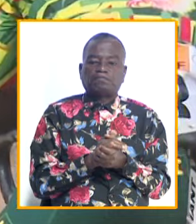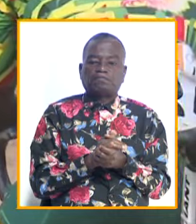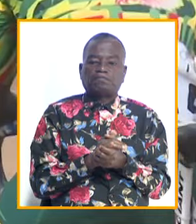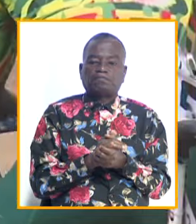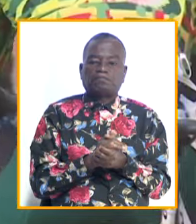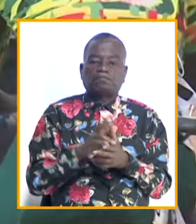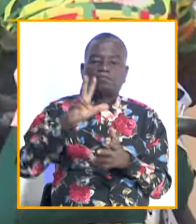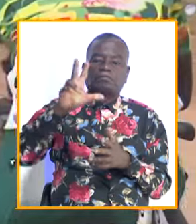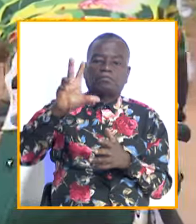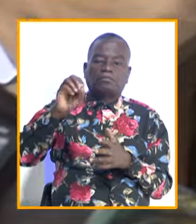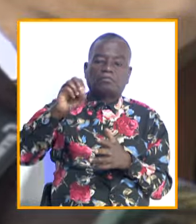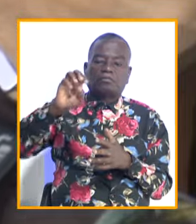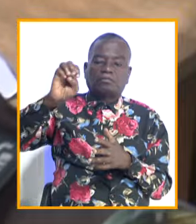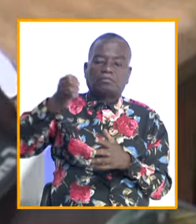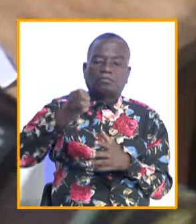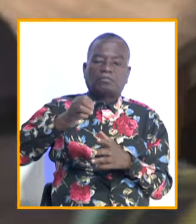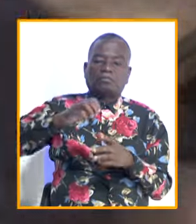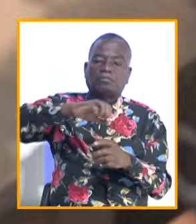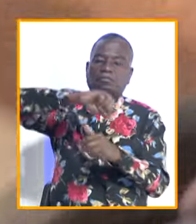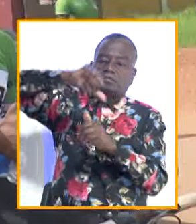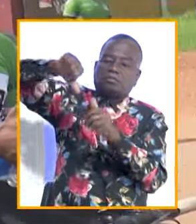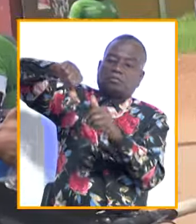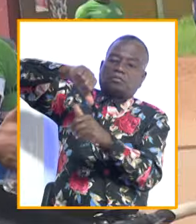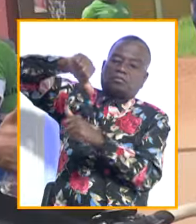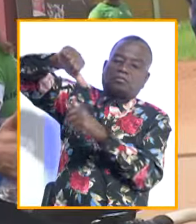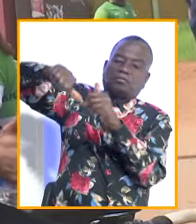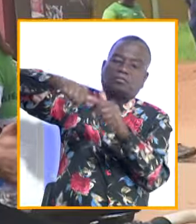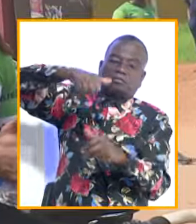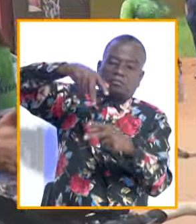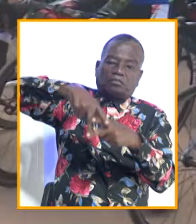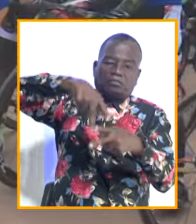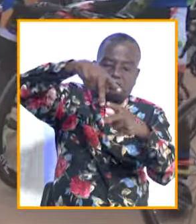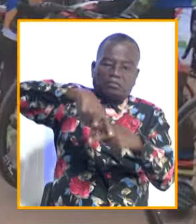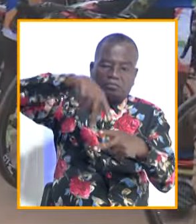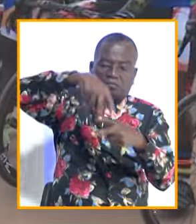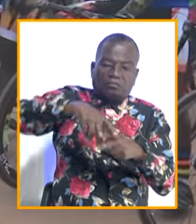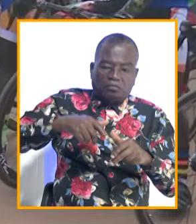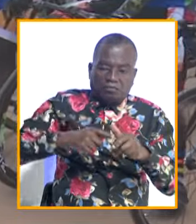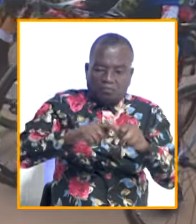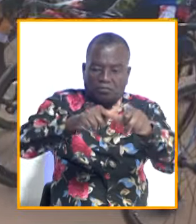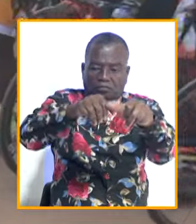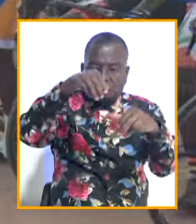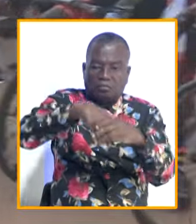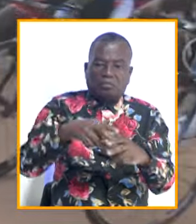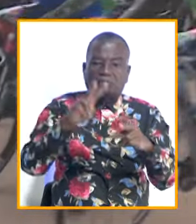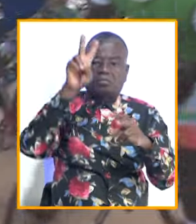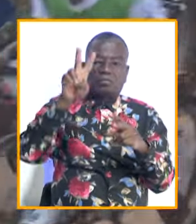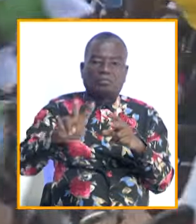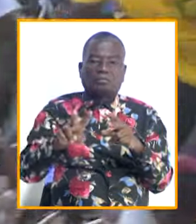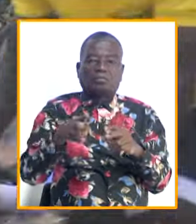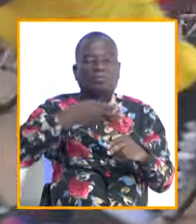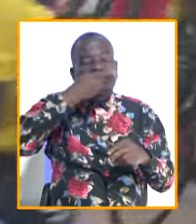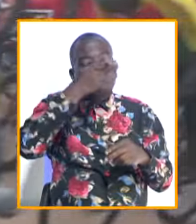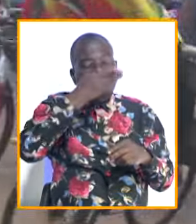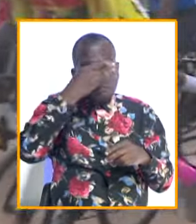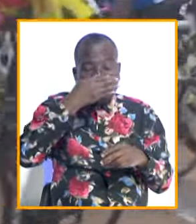Le 30e Tour cycliste de Côte d'Ivoire poursuit sa trajectoire dans le V-Baoulé. Le top départ de la 5e étape est donné sur